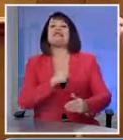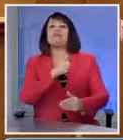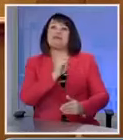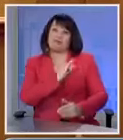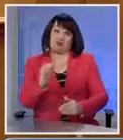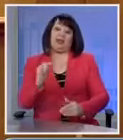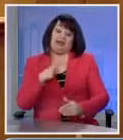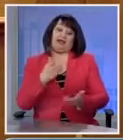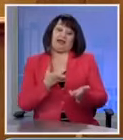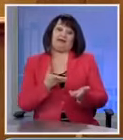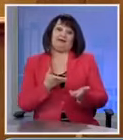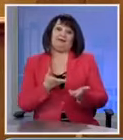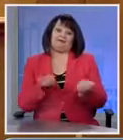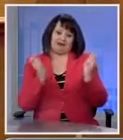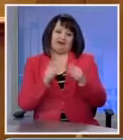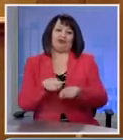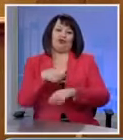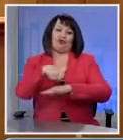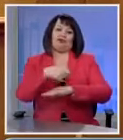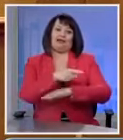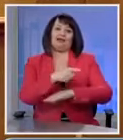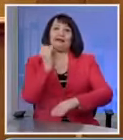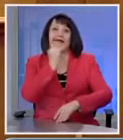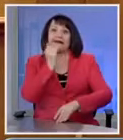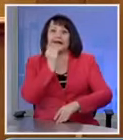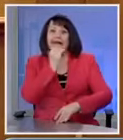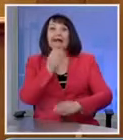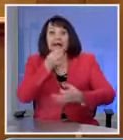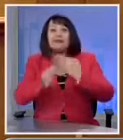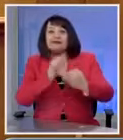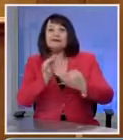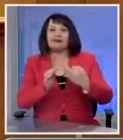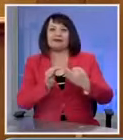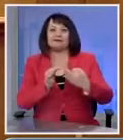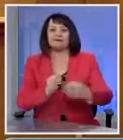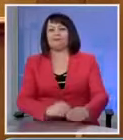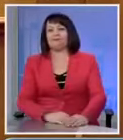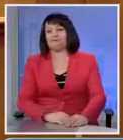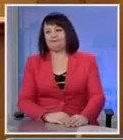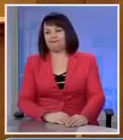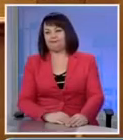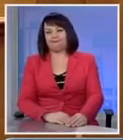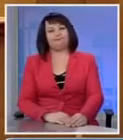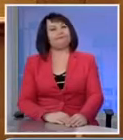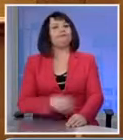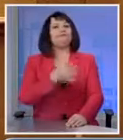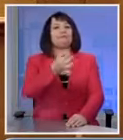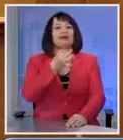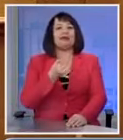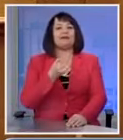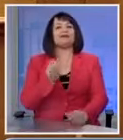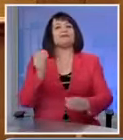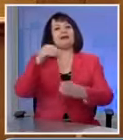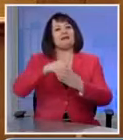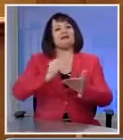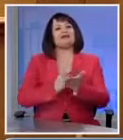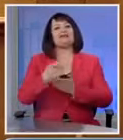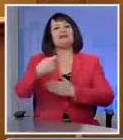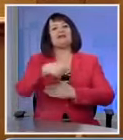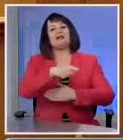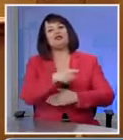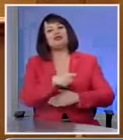ποτέ. Γι' αυτό και σπεύσατε να πάρετε θέση και να χαρακτηρίσετε παρέμβαση στη δικαιοσύνη